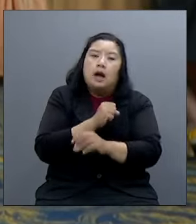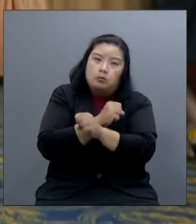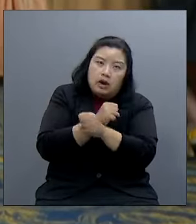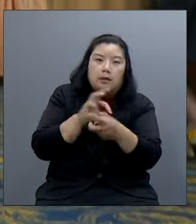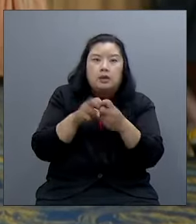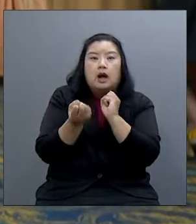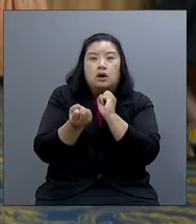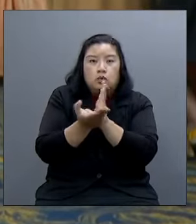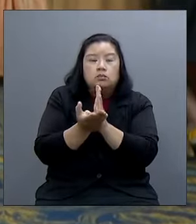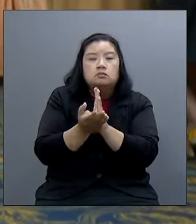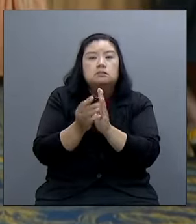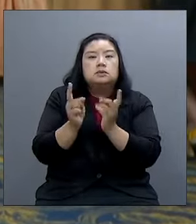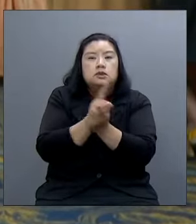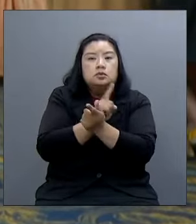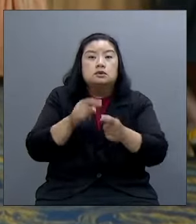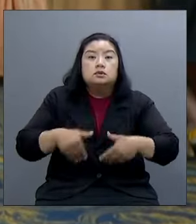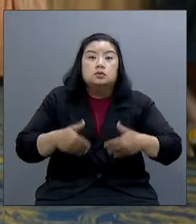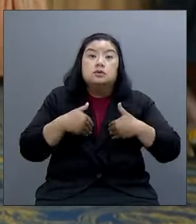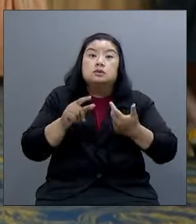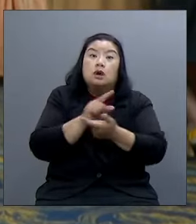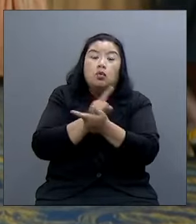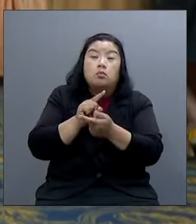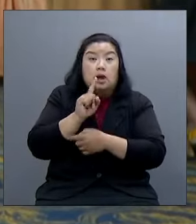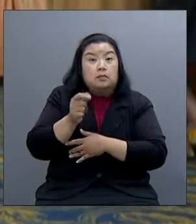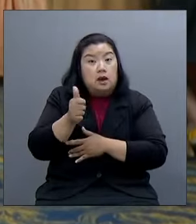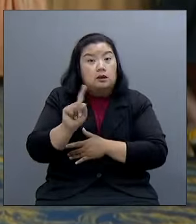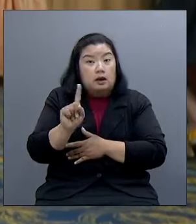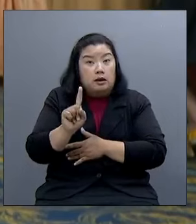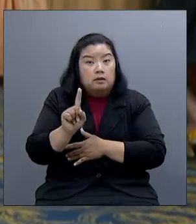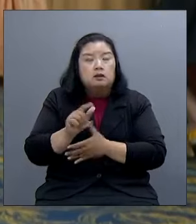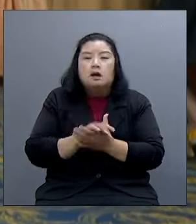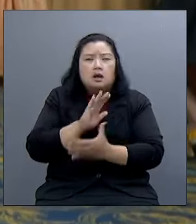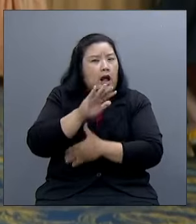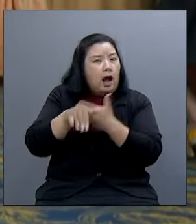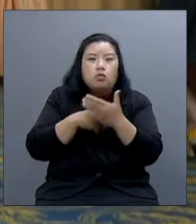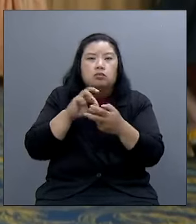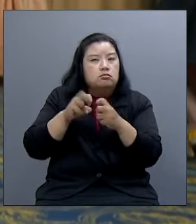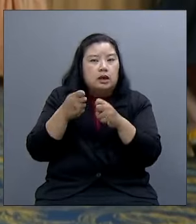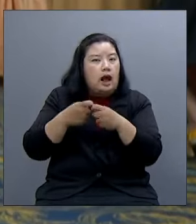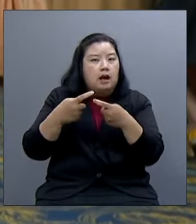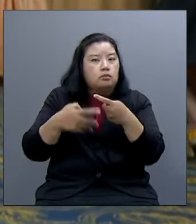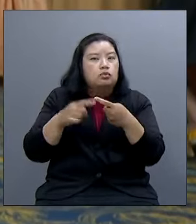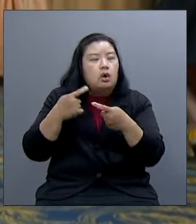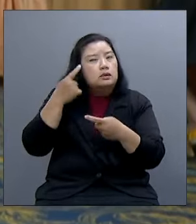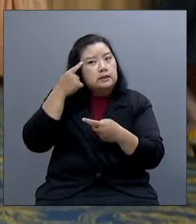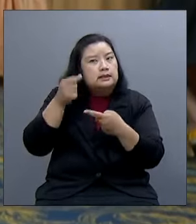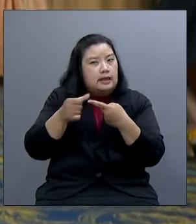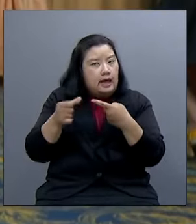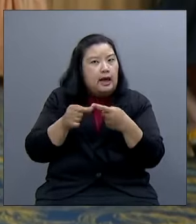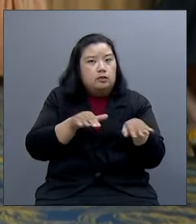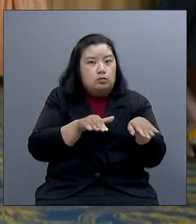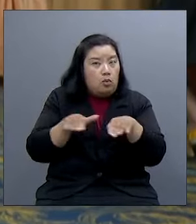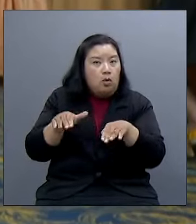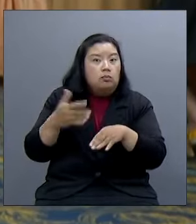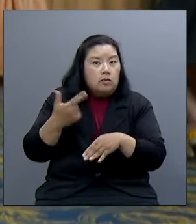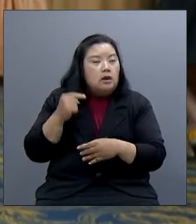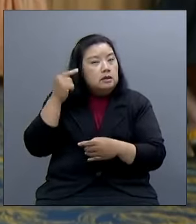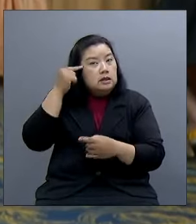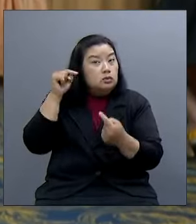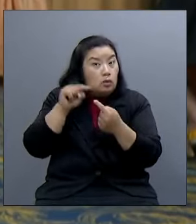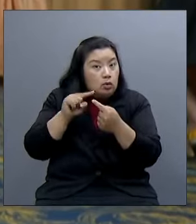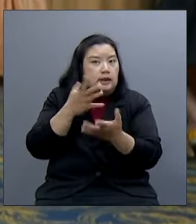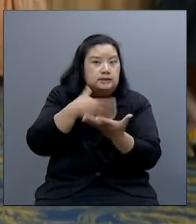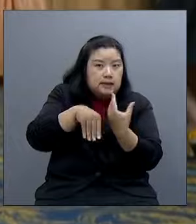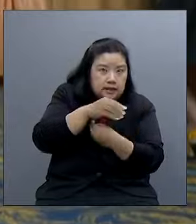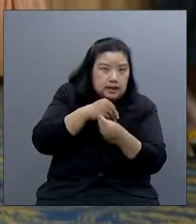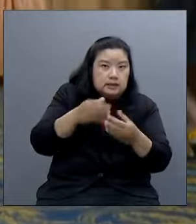านสังคมมีความชัดเจนแล้วหรือไม่เหล่านี้เป็นโจทย์นะคะที่ต้องมาหาคำตอบร่วมกันเพื่อหาจุดสมดุลระหว่างตัวเลขเศรษฐกิ